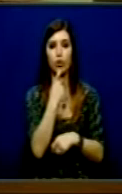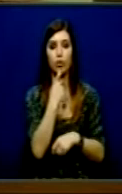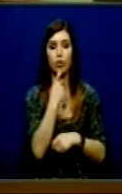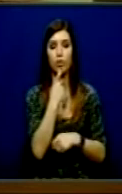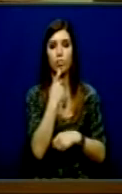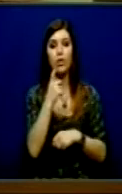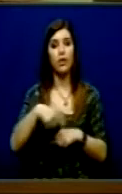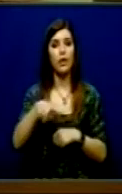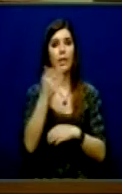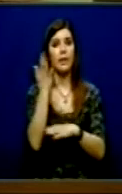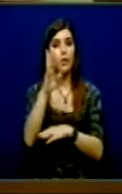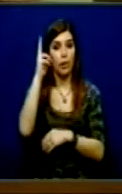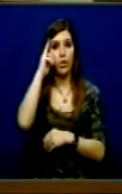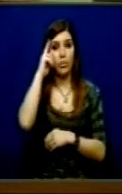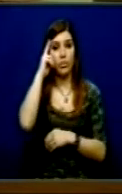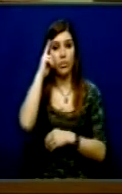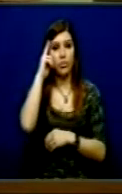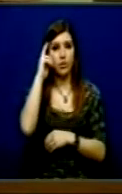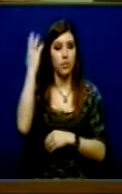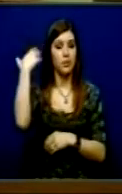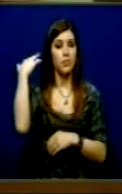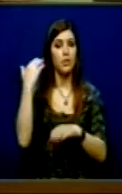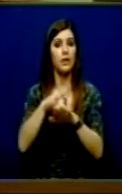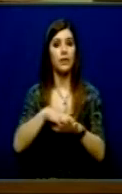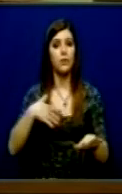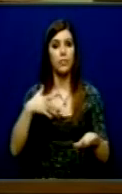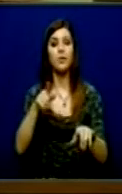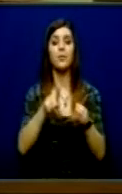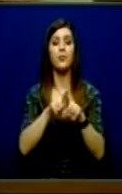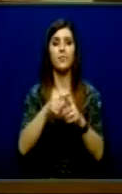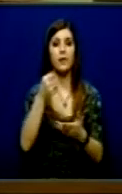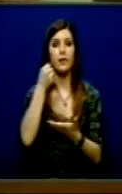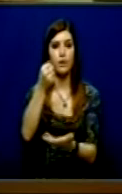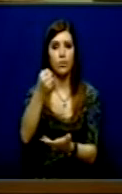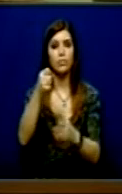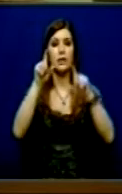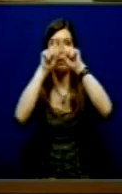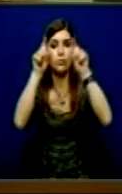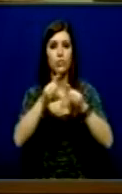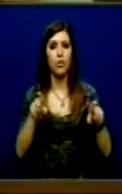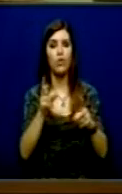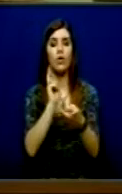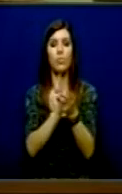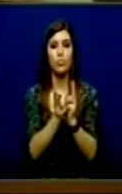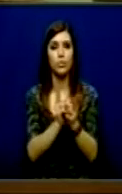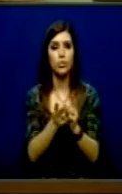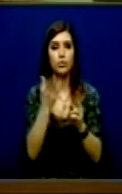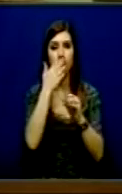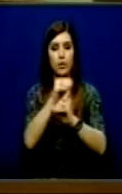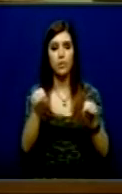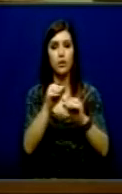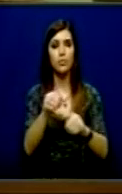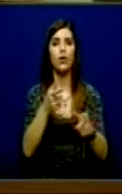ne deputetet aty kuvendit, institucionet, fondet, rezistencën popullore, arsimtarët në punën e tyre, si dhe